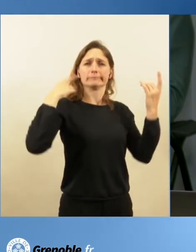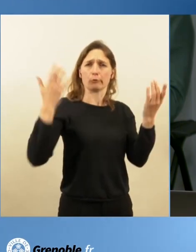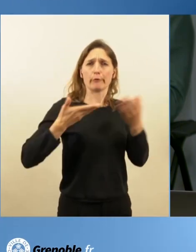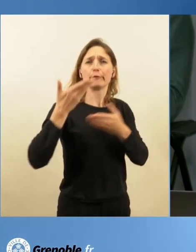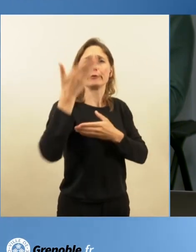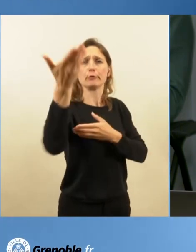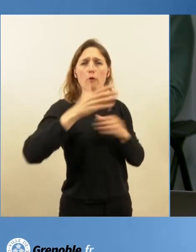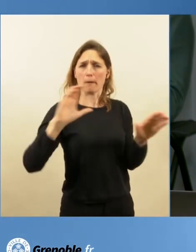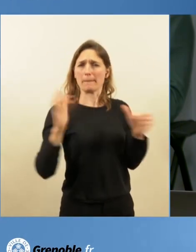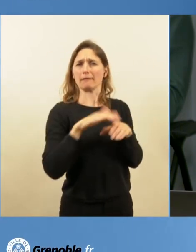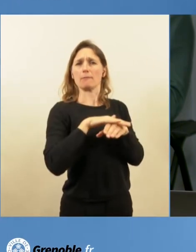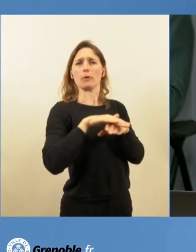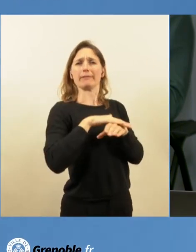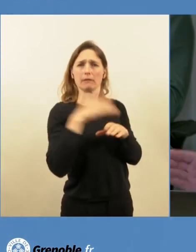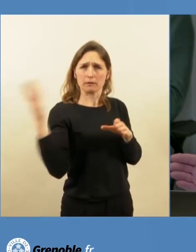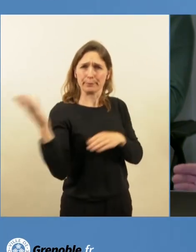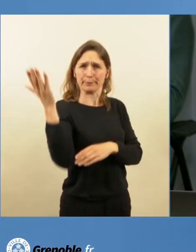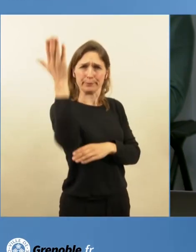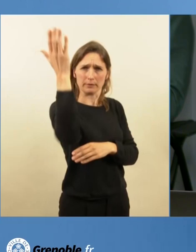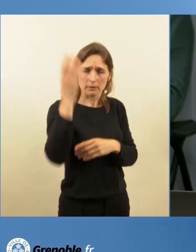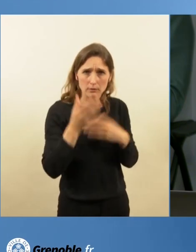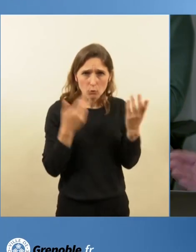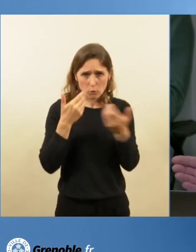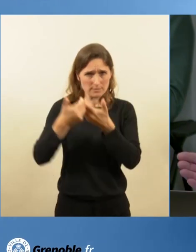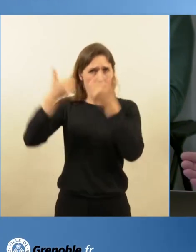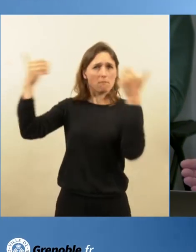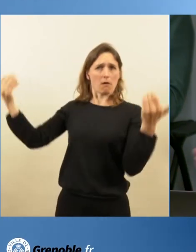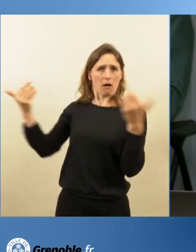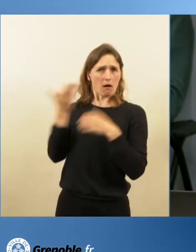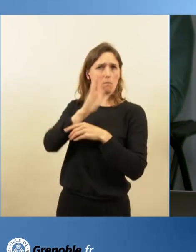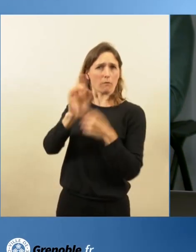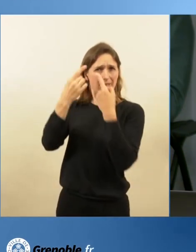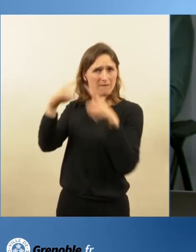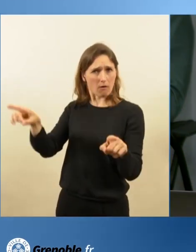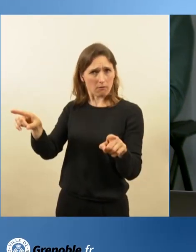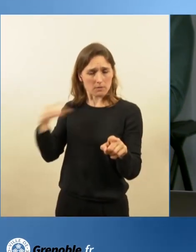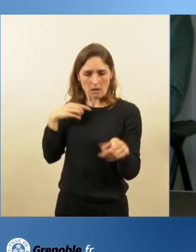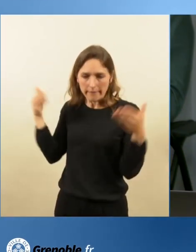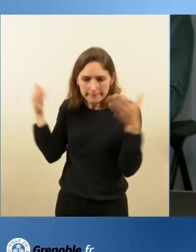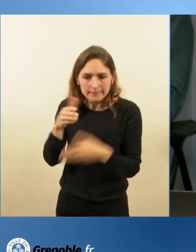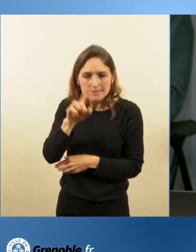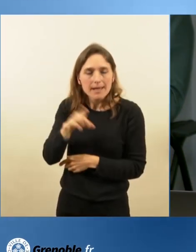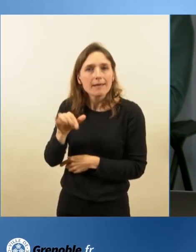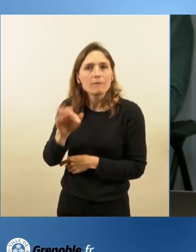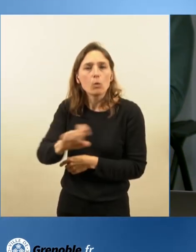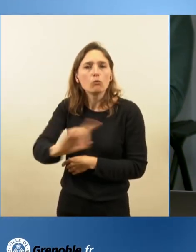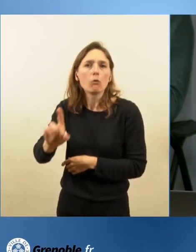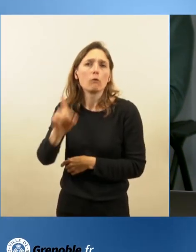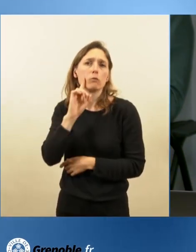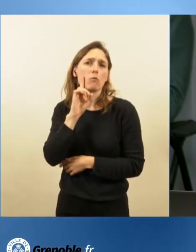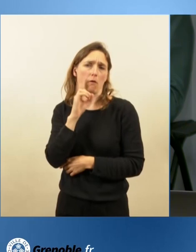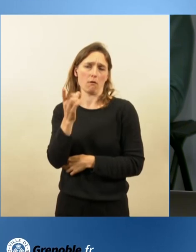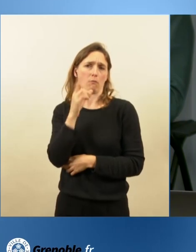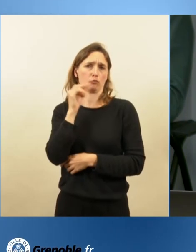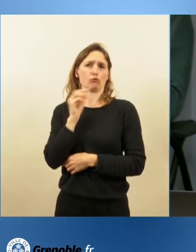volonté politique de vous mettre à part et de vous montrer différents mais c'est pas pour la ZFE parce qu'en fin de compte monsieur Piol sur